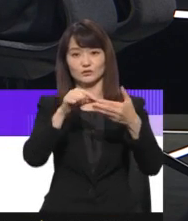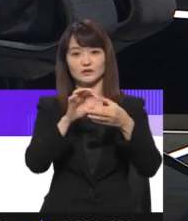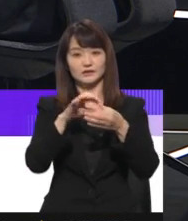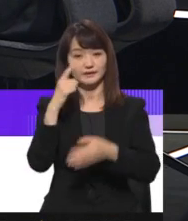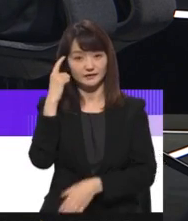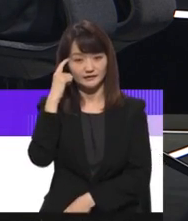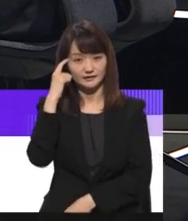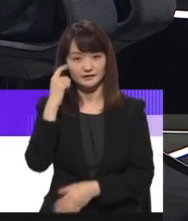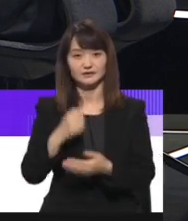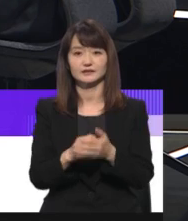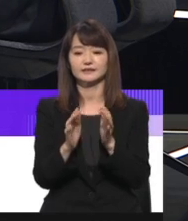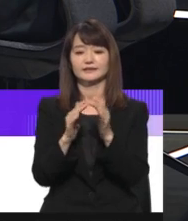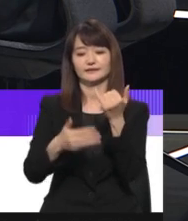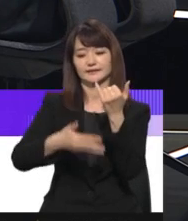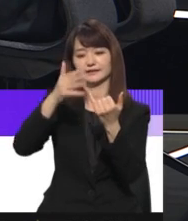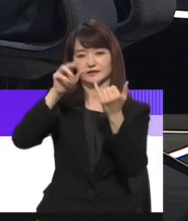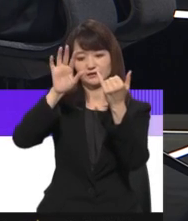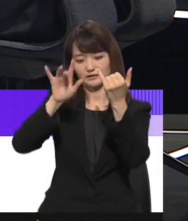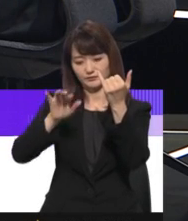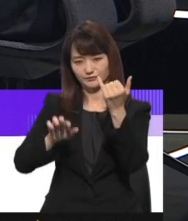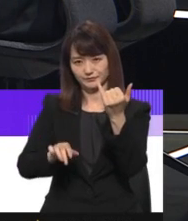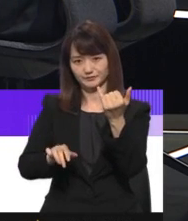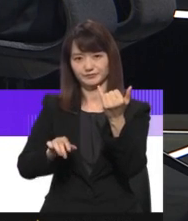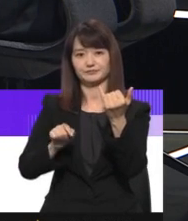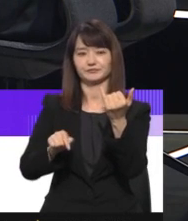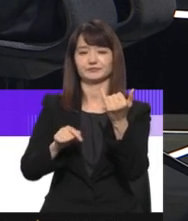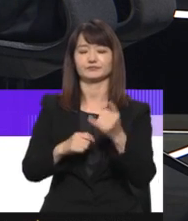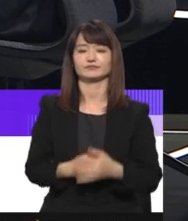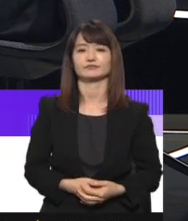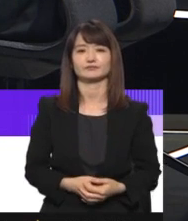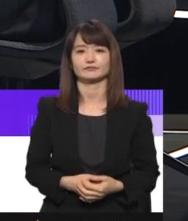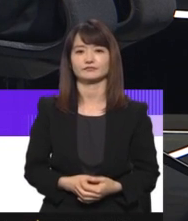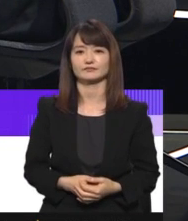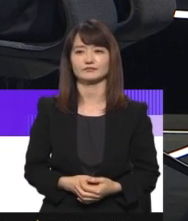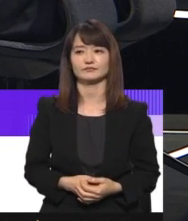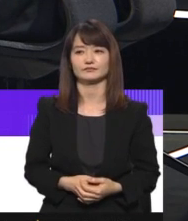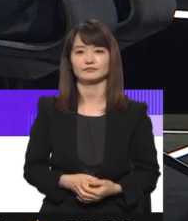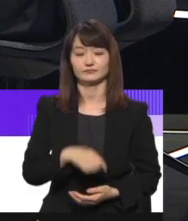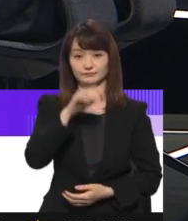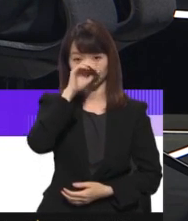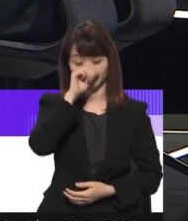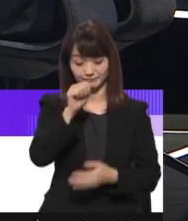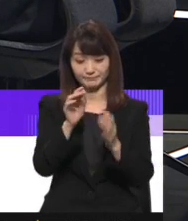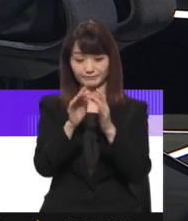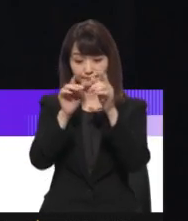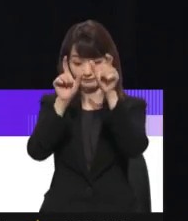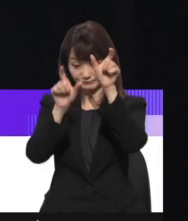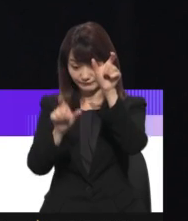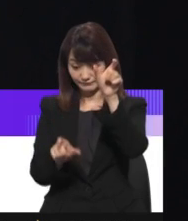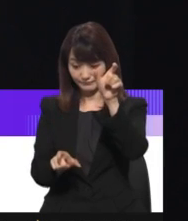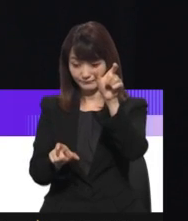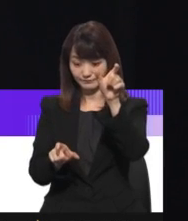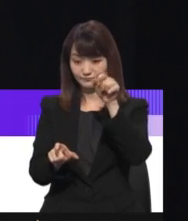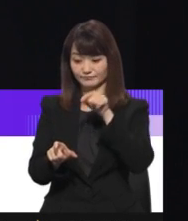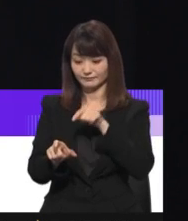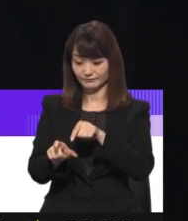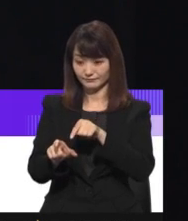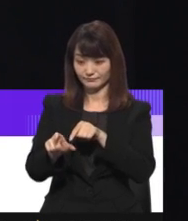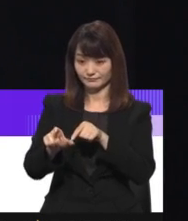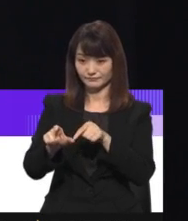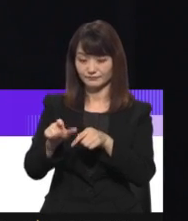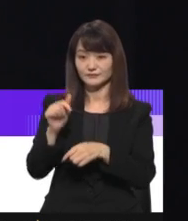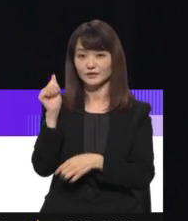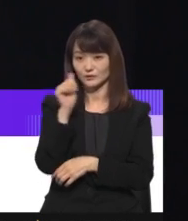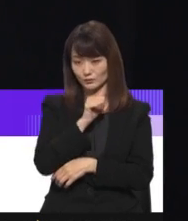등을 유튜브 댓글로 보내주시면 저희가 좋은 댓글 될 어촌 철 살인 들을 선장의